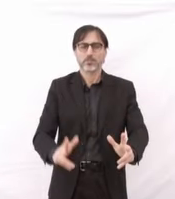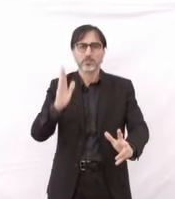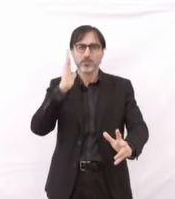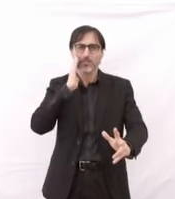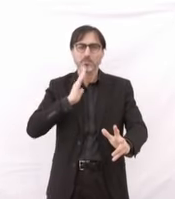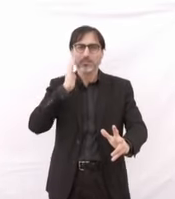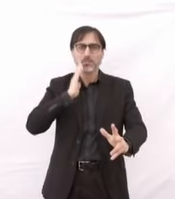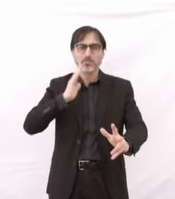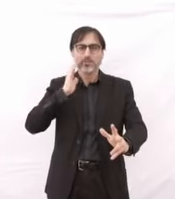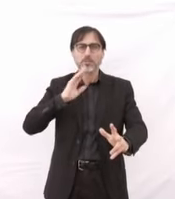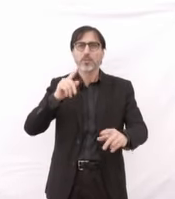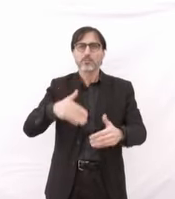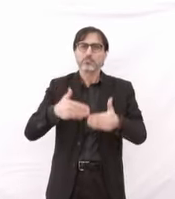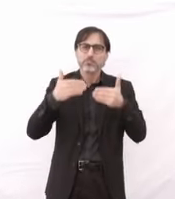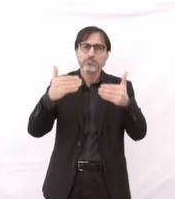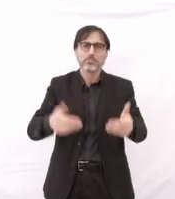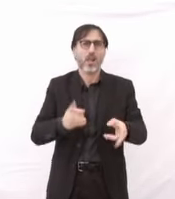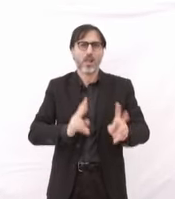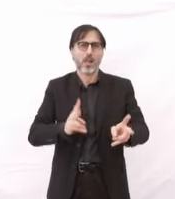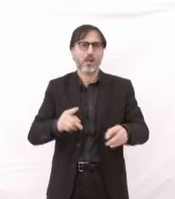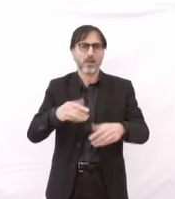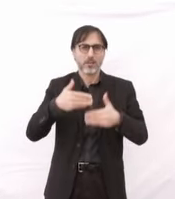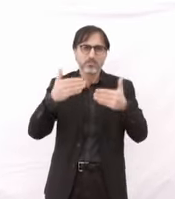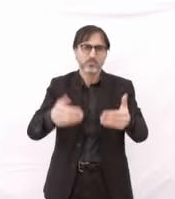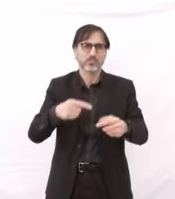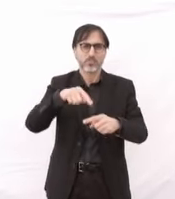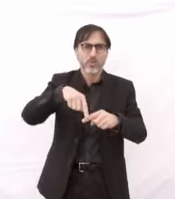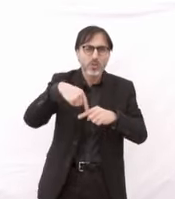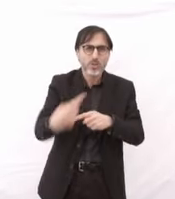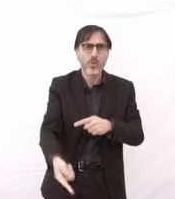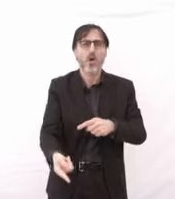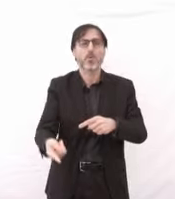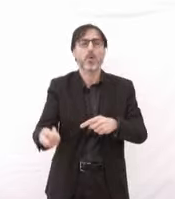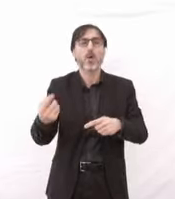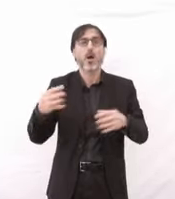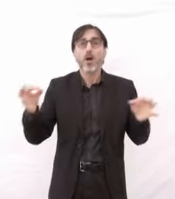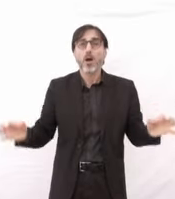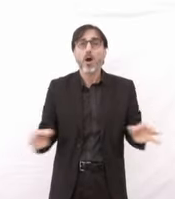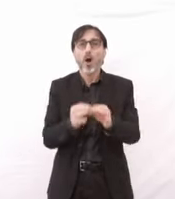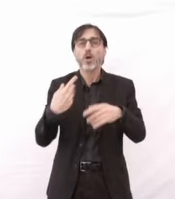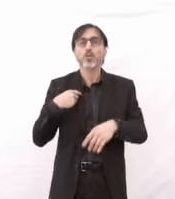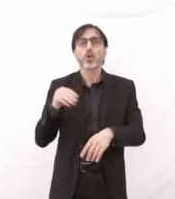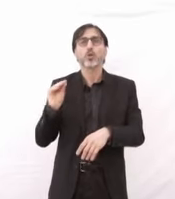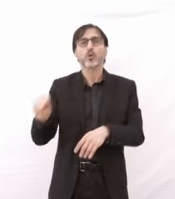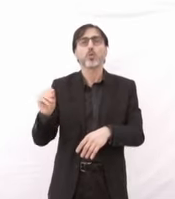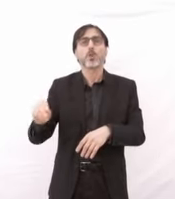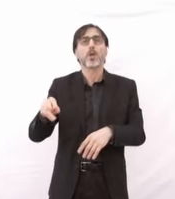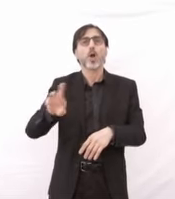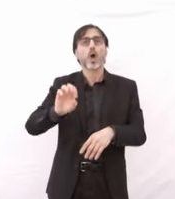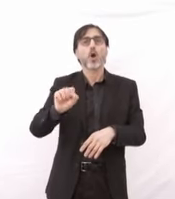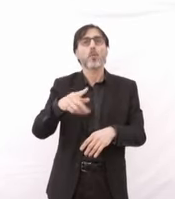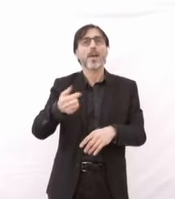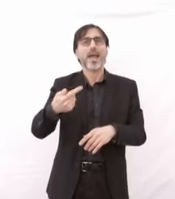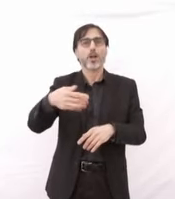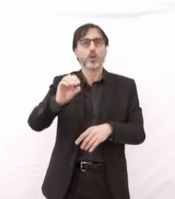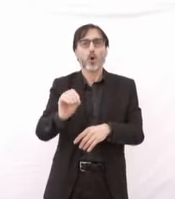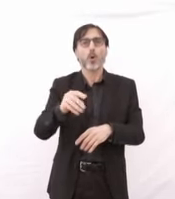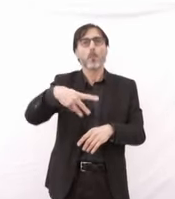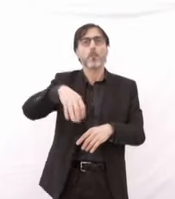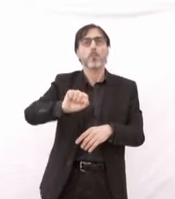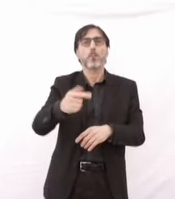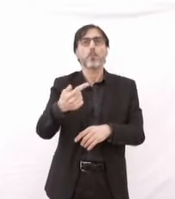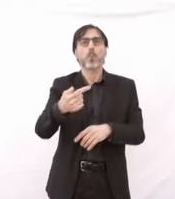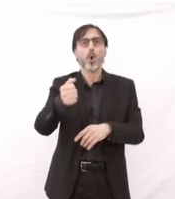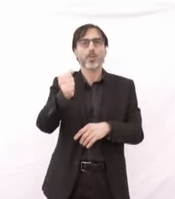potete rimandate a dopo le chiacchiere. Io ne approfitto per chiedere a Roberto Montà di raggiungermi qui sul palco.